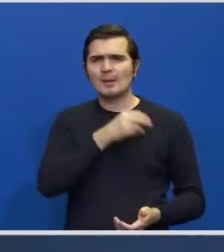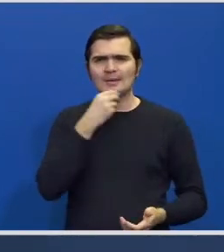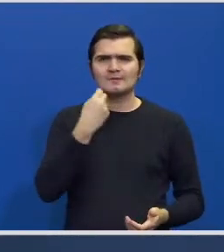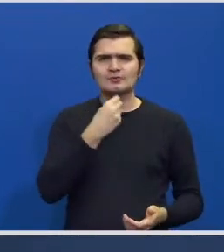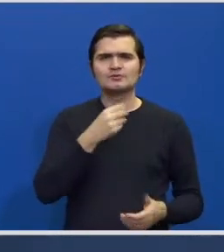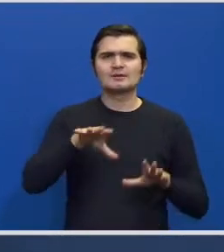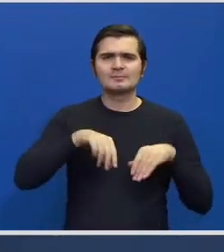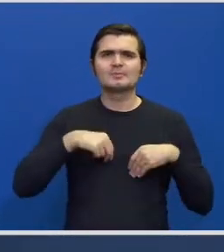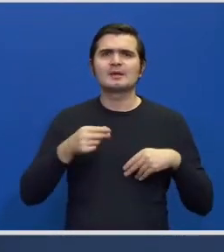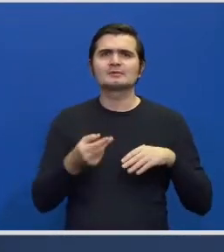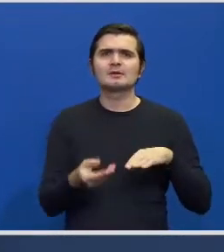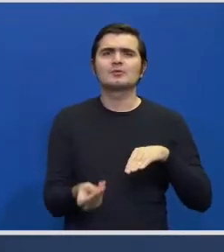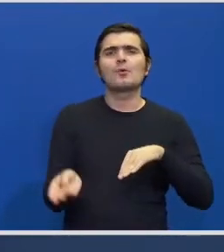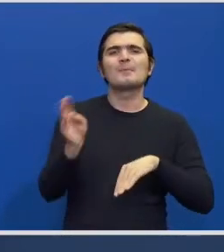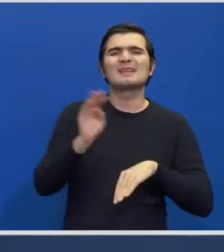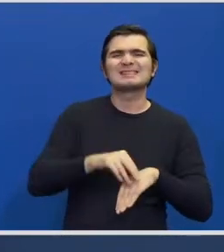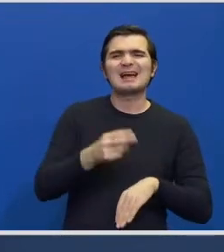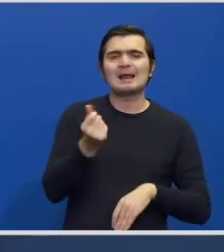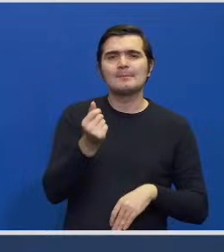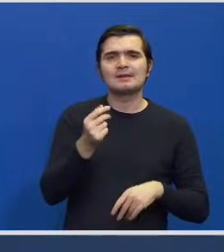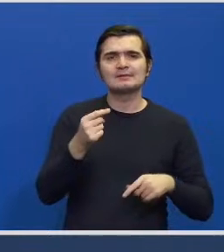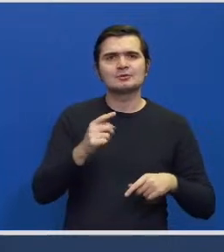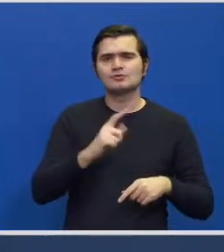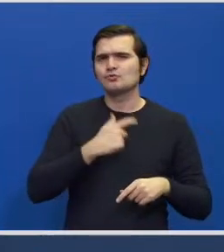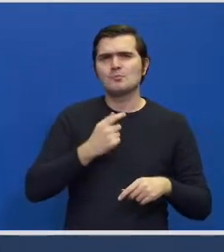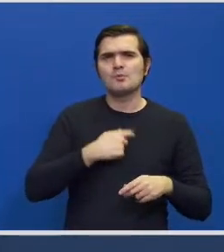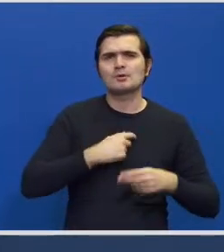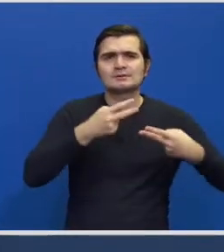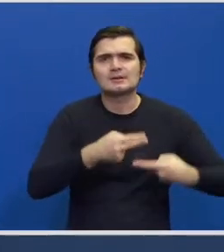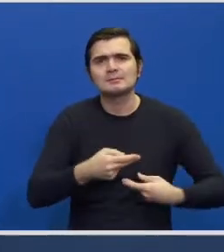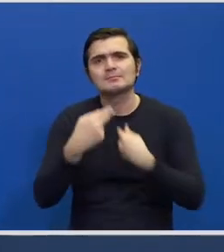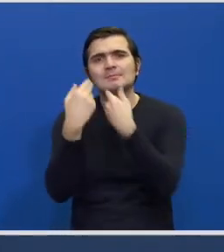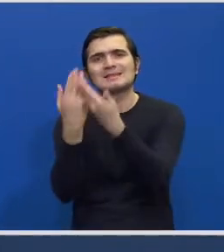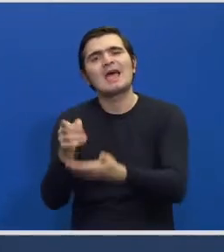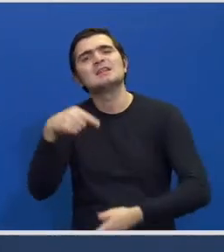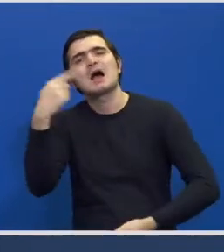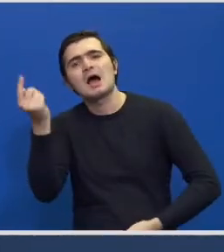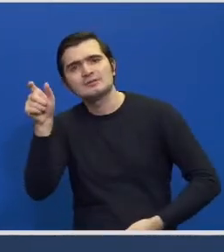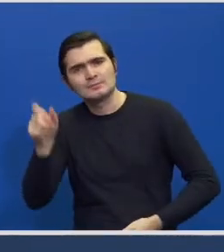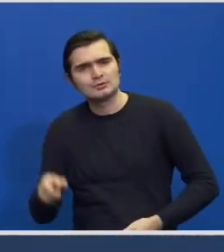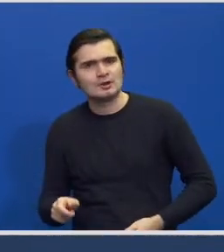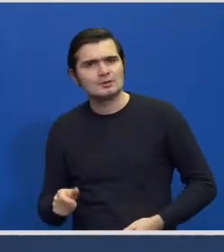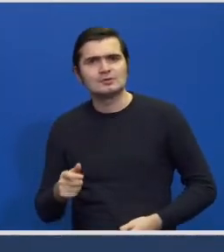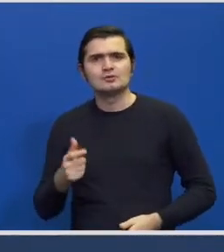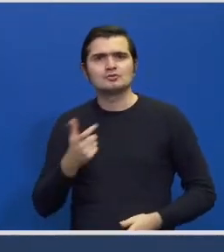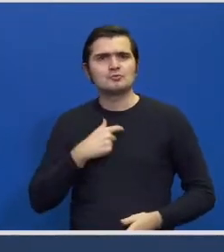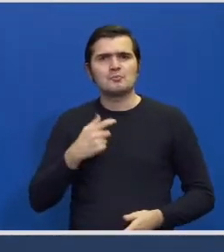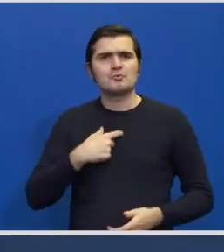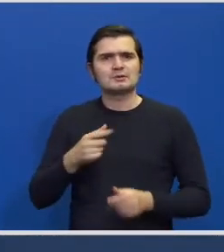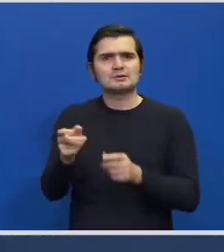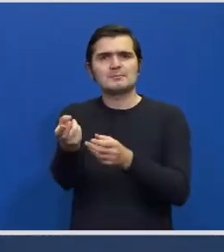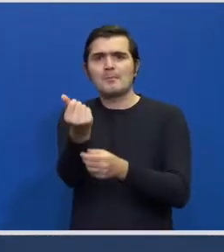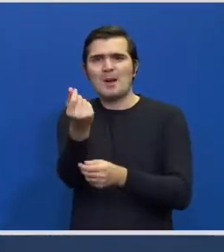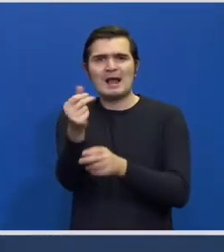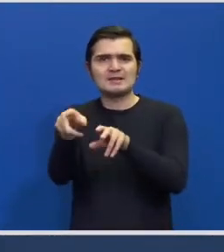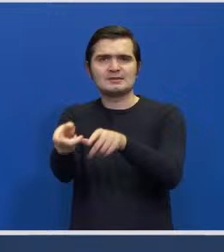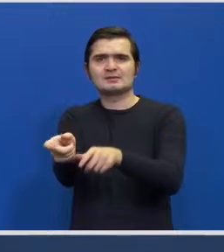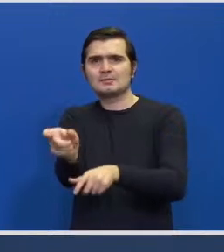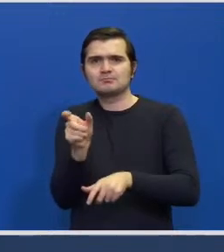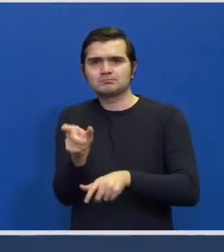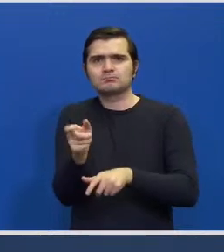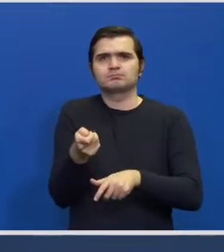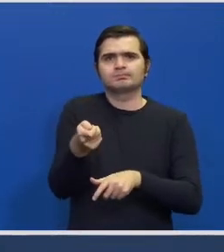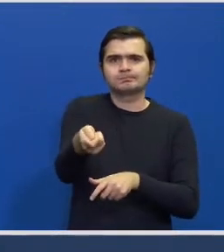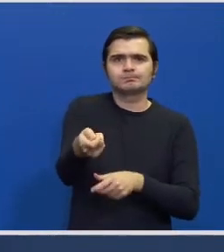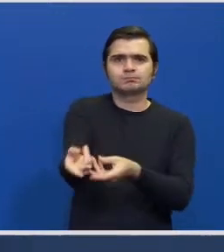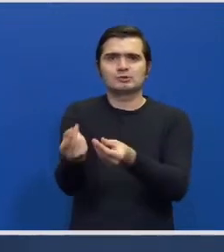menționat, la compensarea prețului la energie, nu este transmisibil și nu se poate ridica numerar de pe el,